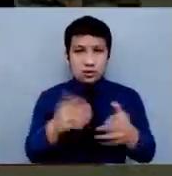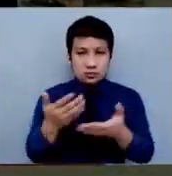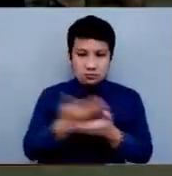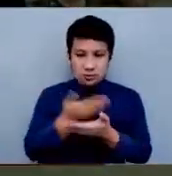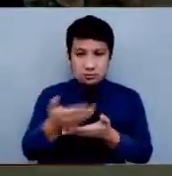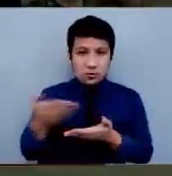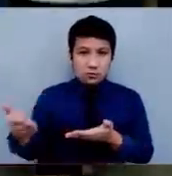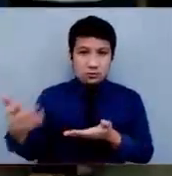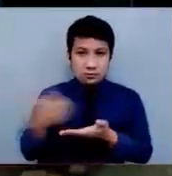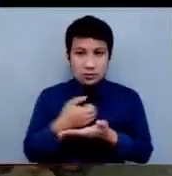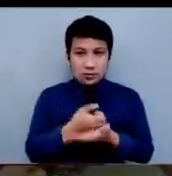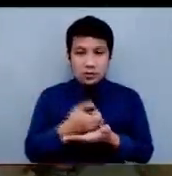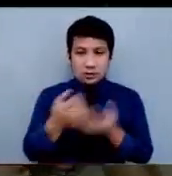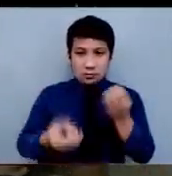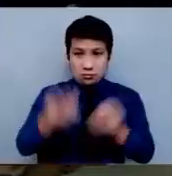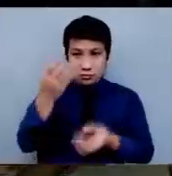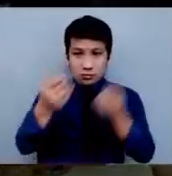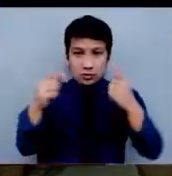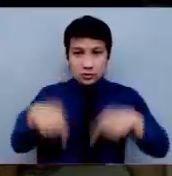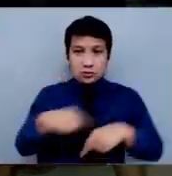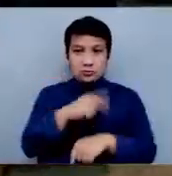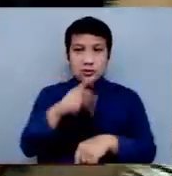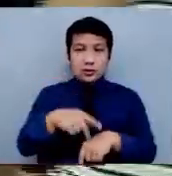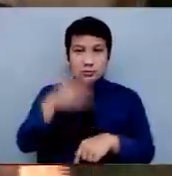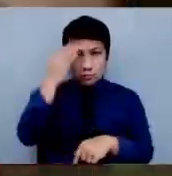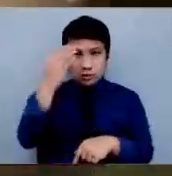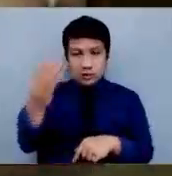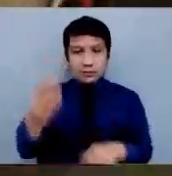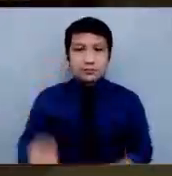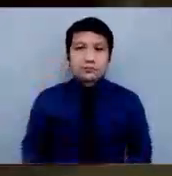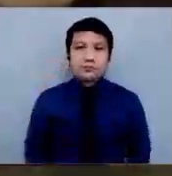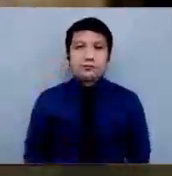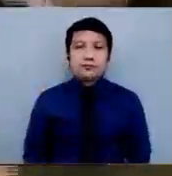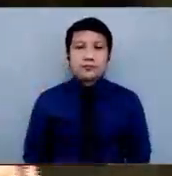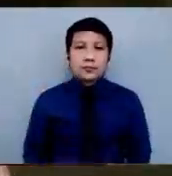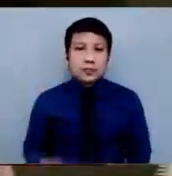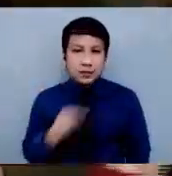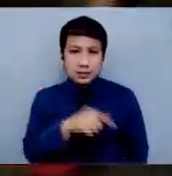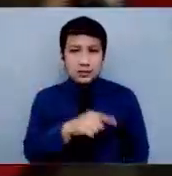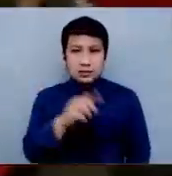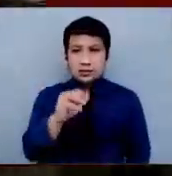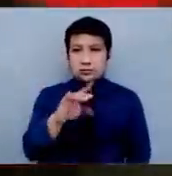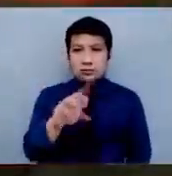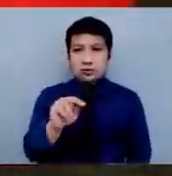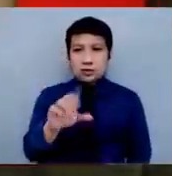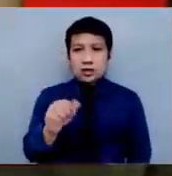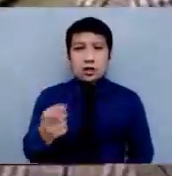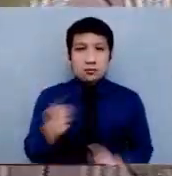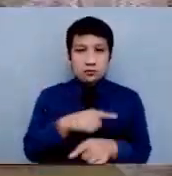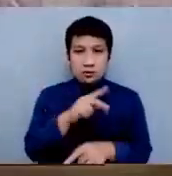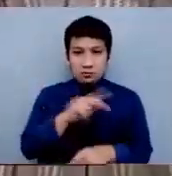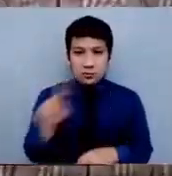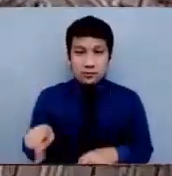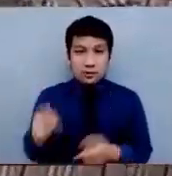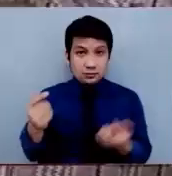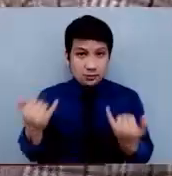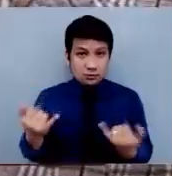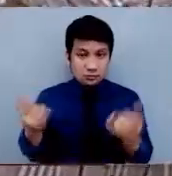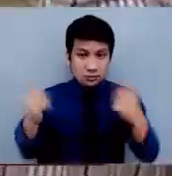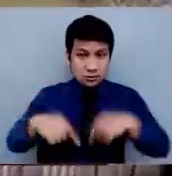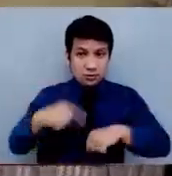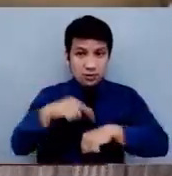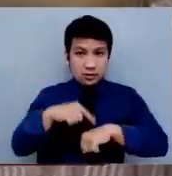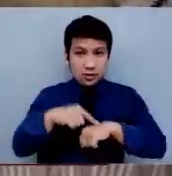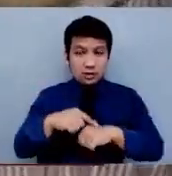sa fireworks capital of the Philippines sa Bocaue, Bulacan. Si Mona, galing pang Pampanga at ngayon lang nagkaroon ng panahon